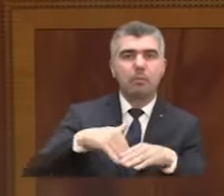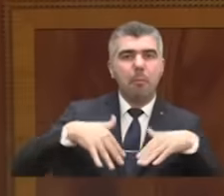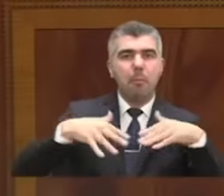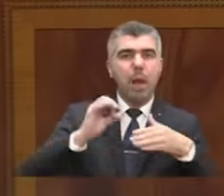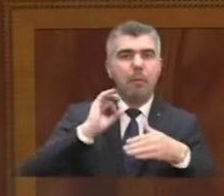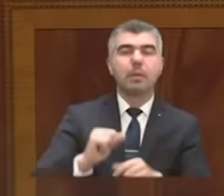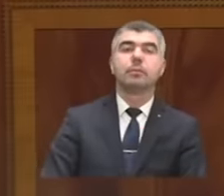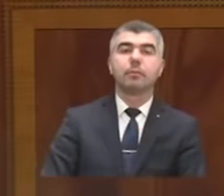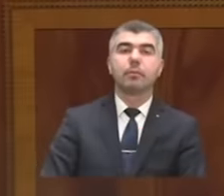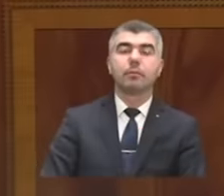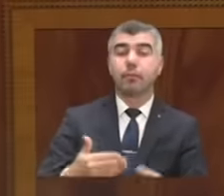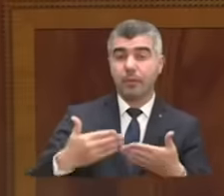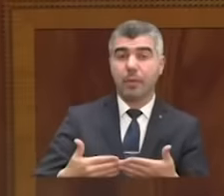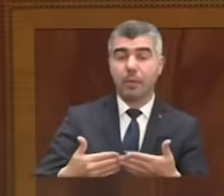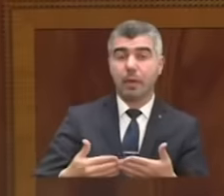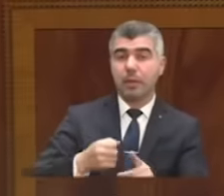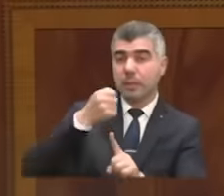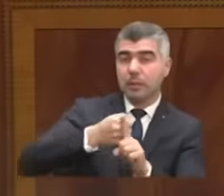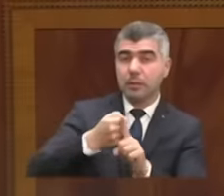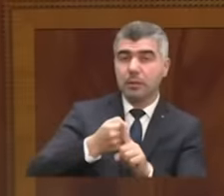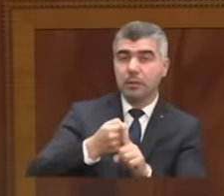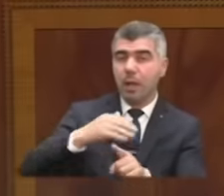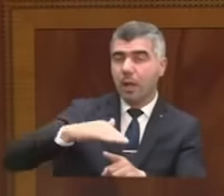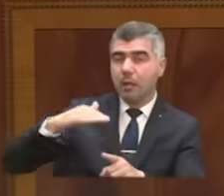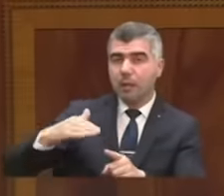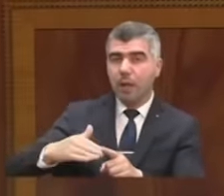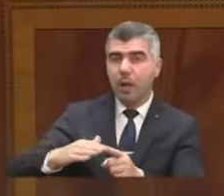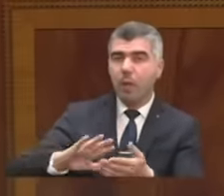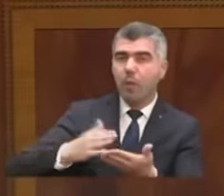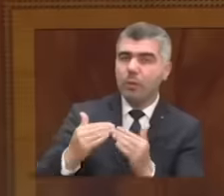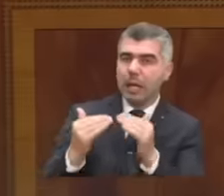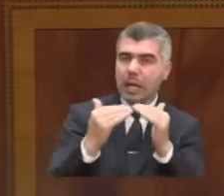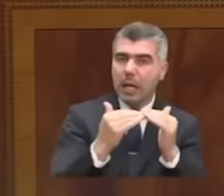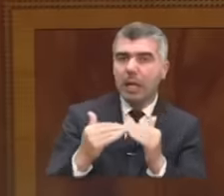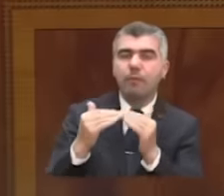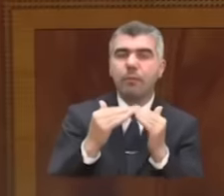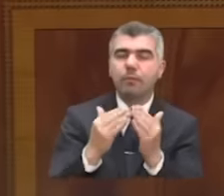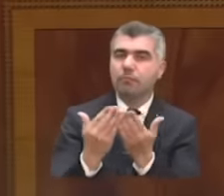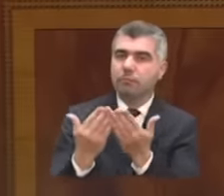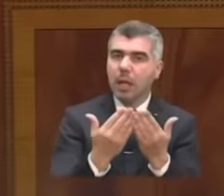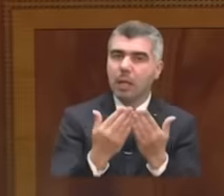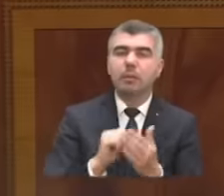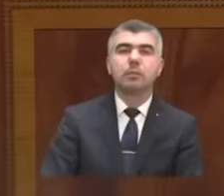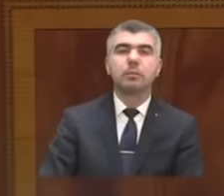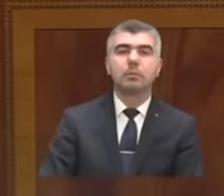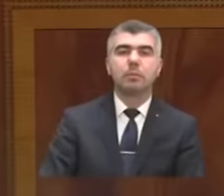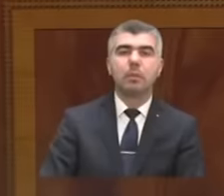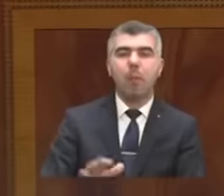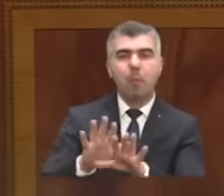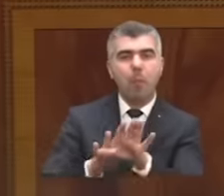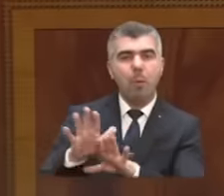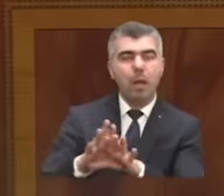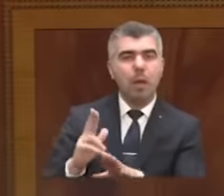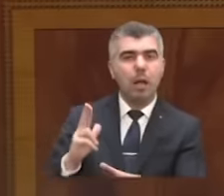سيدات والسادة النواب المحترمون، سعيا من الوزارة لدعم تعلمات التلاميذ وتحقيق تكافؤ الفرص